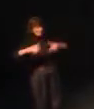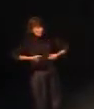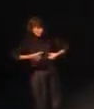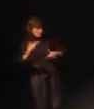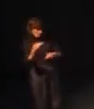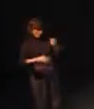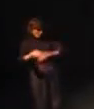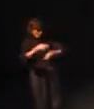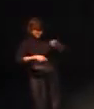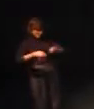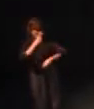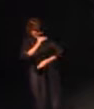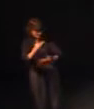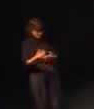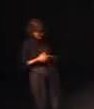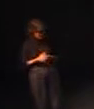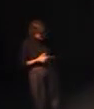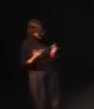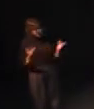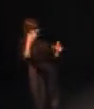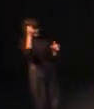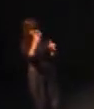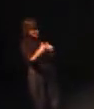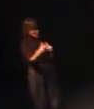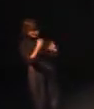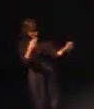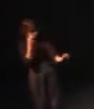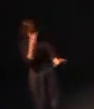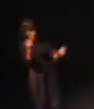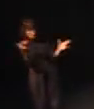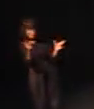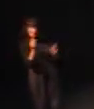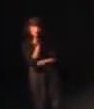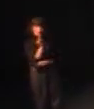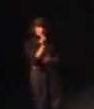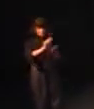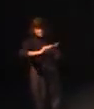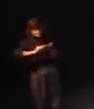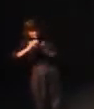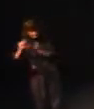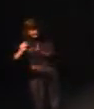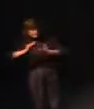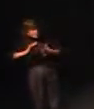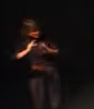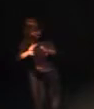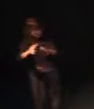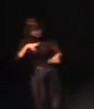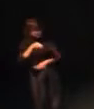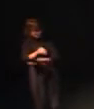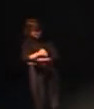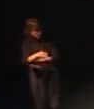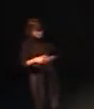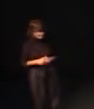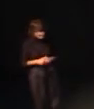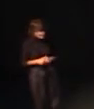comme vous pouvez le voir donc pour la première fois ce soir au sein de police cette conférence fait directement traduite en langue des signes